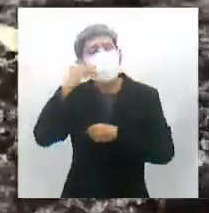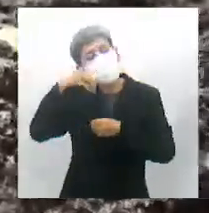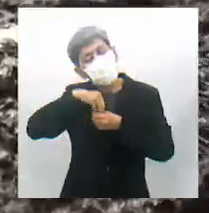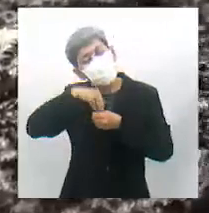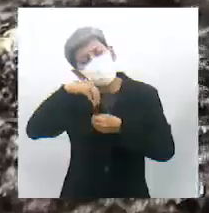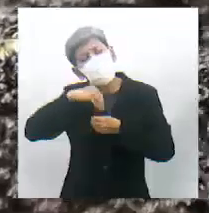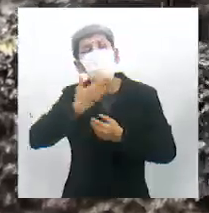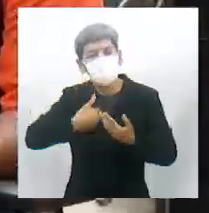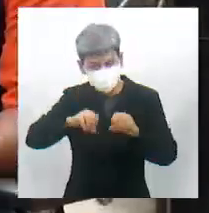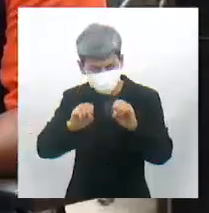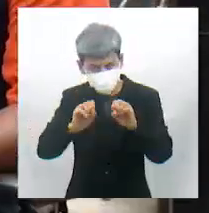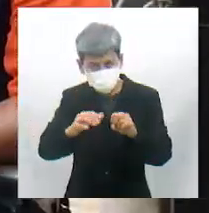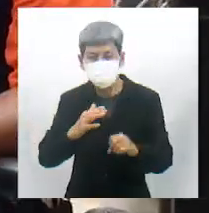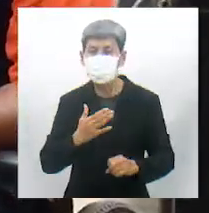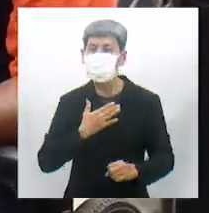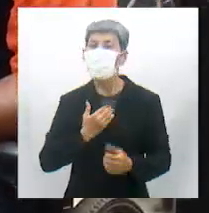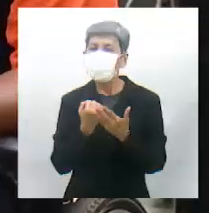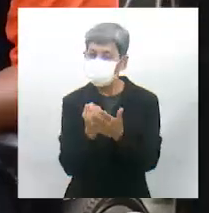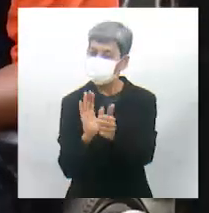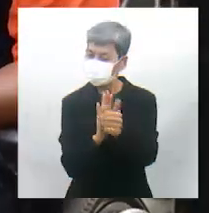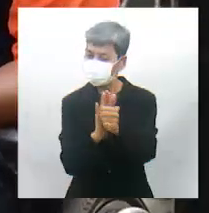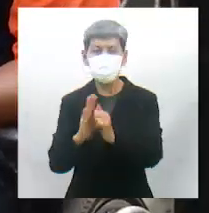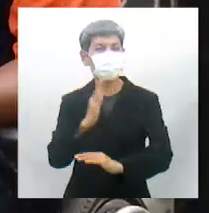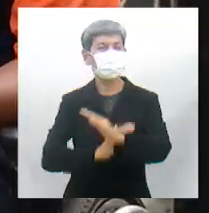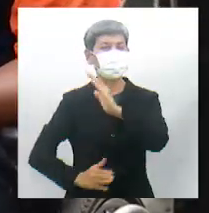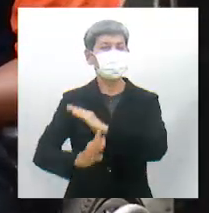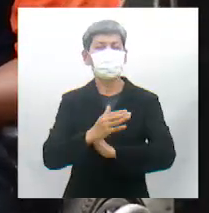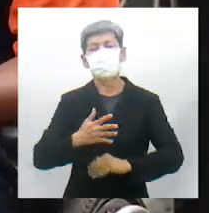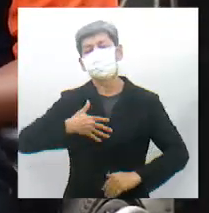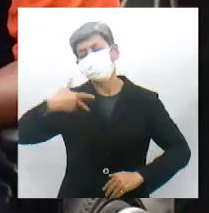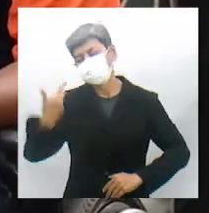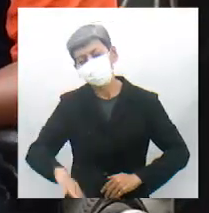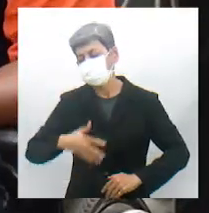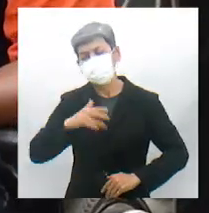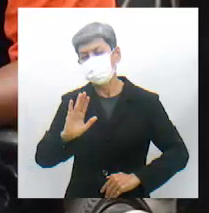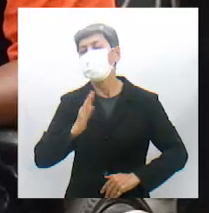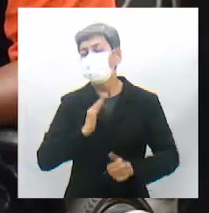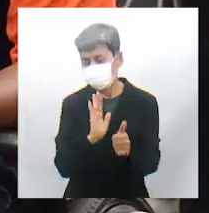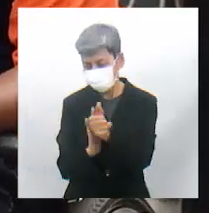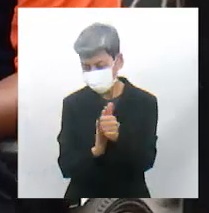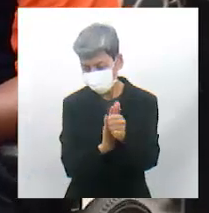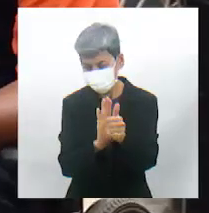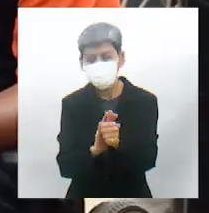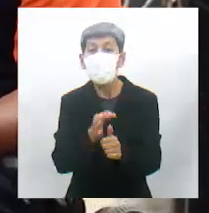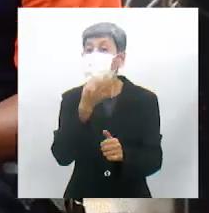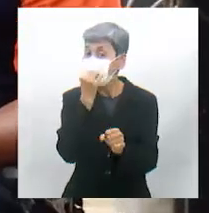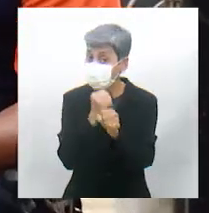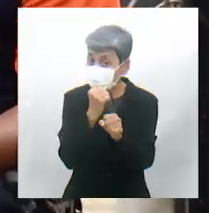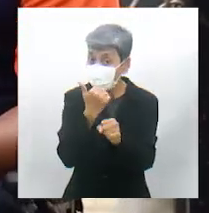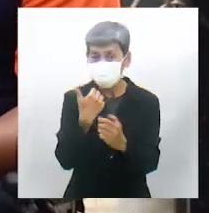านแล้วเราก็จะเป็นกำลังใจให้กับผู้พิการที่ท้อแท้ให้มีรายได้เพิ่ม